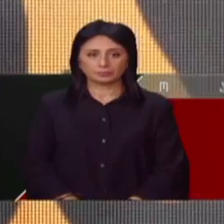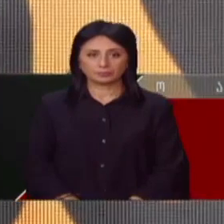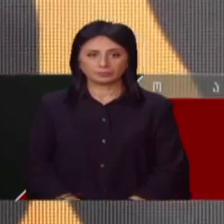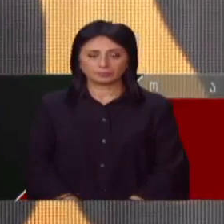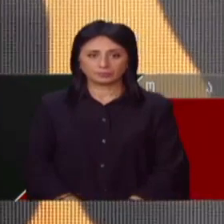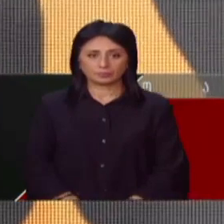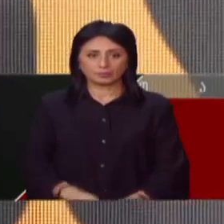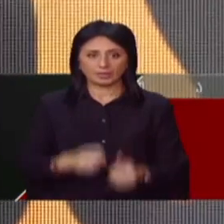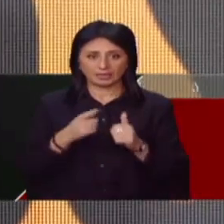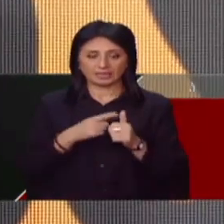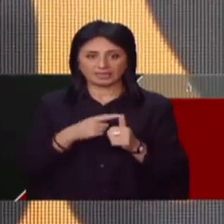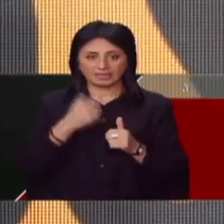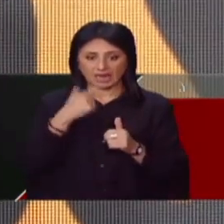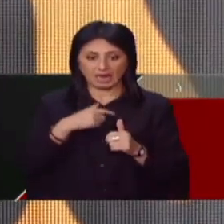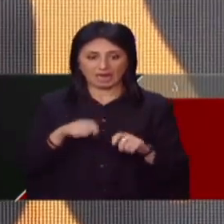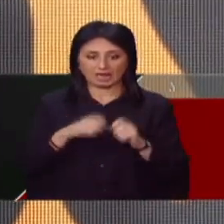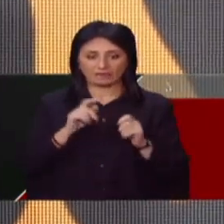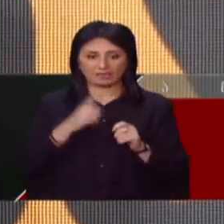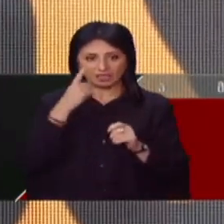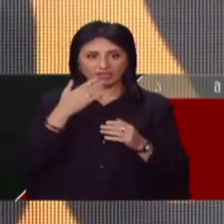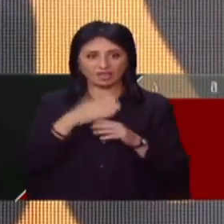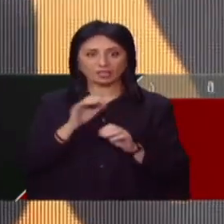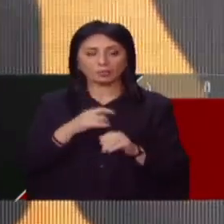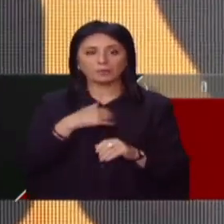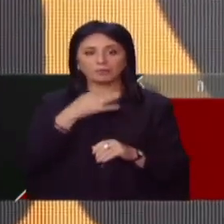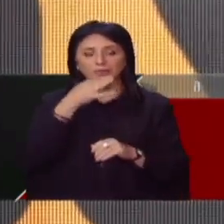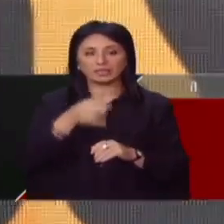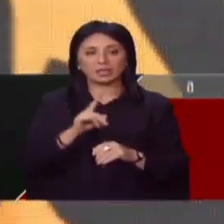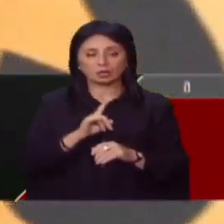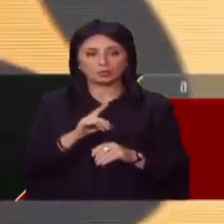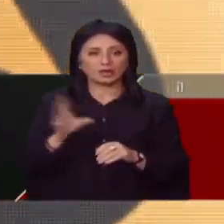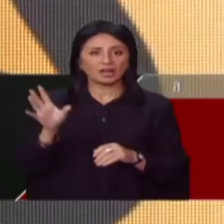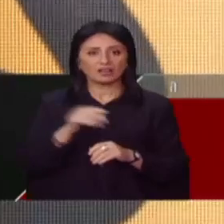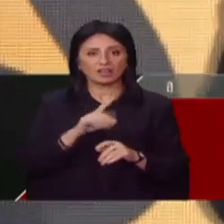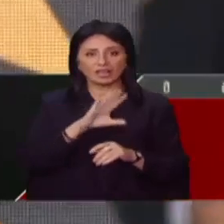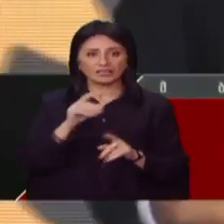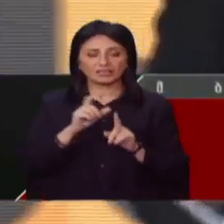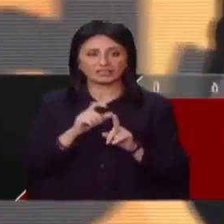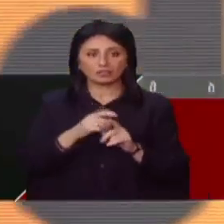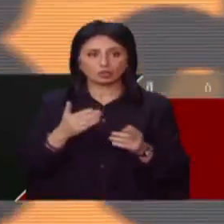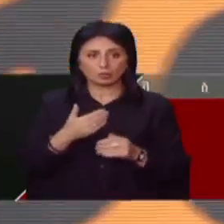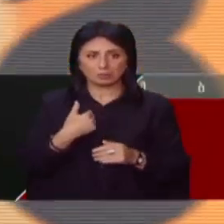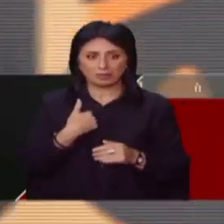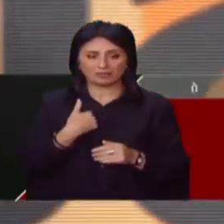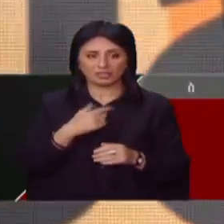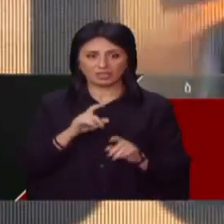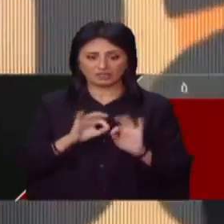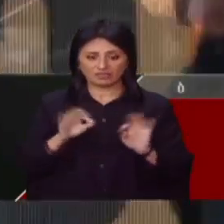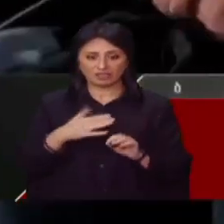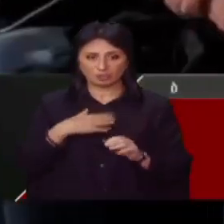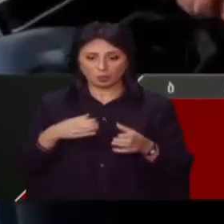სახელის გატეხვას თავის გატეხვა ჯობიო. ამიტომ მე მინდა გითხრათ, რომ ყველა ის სიტყვა, რომელსაც მე ვიტყვი